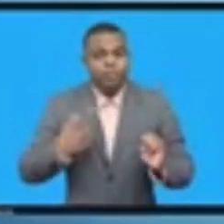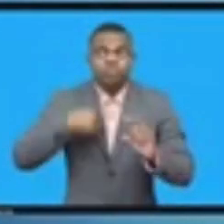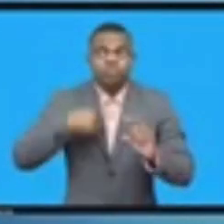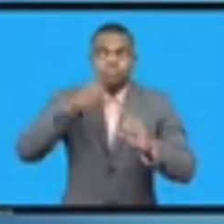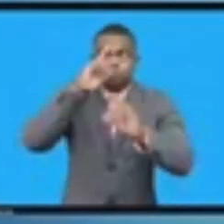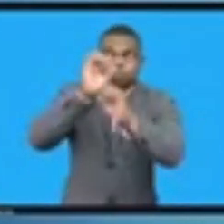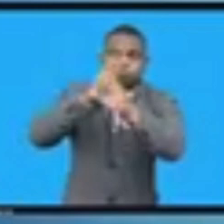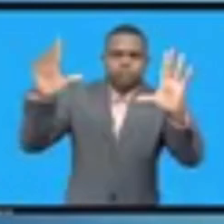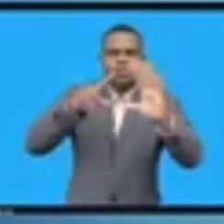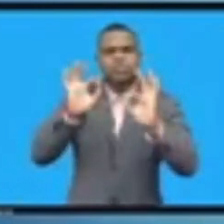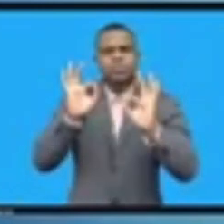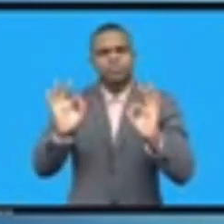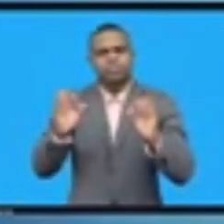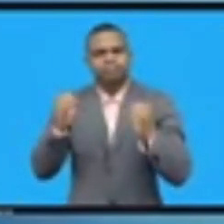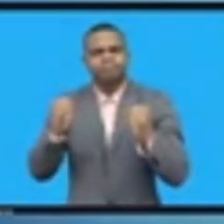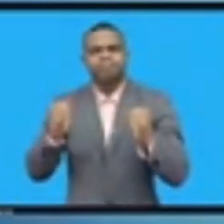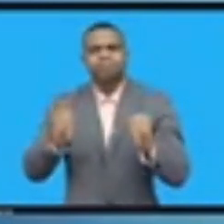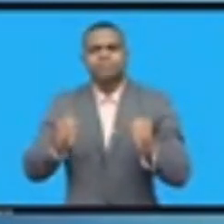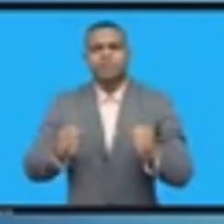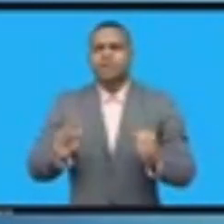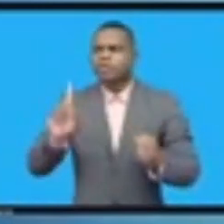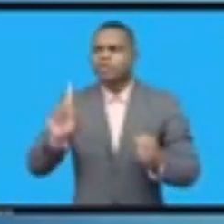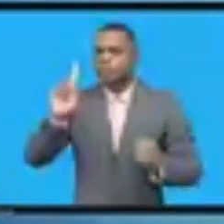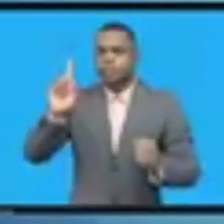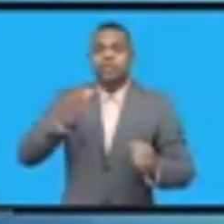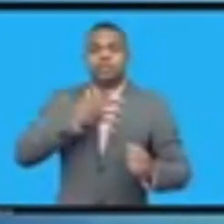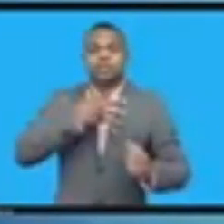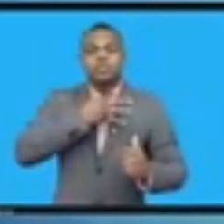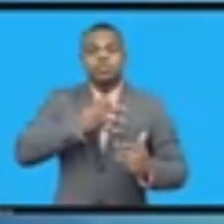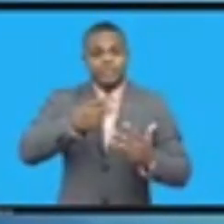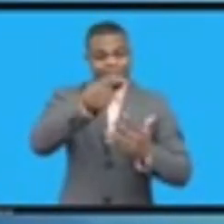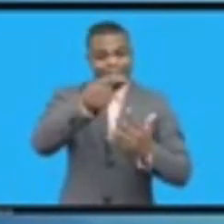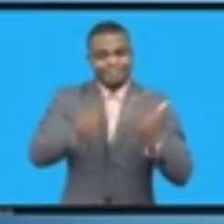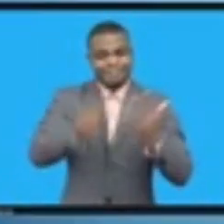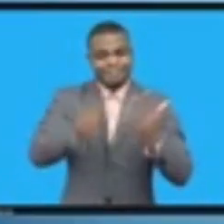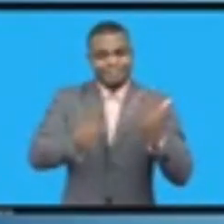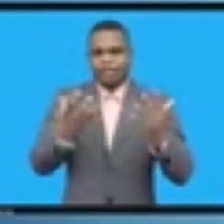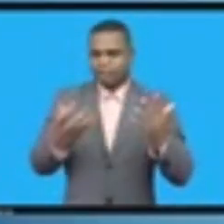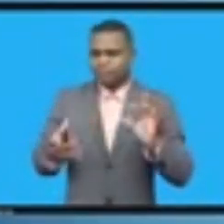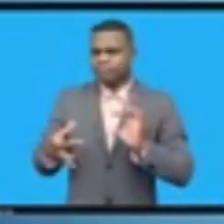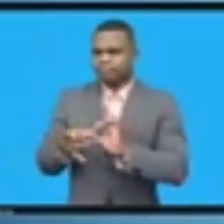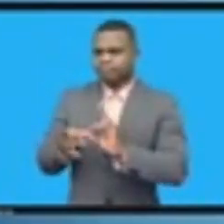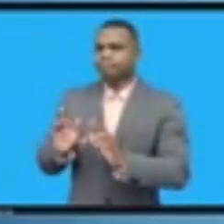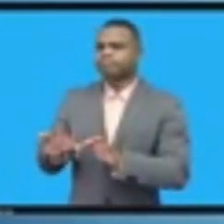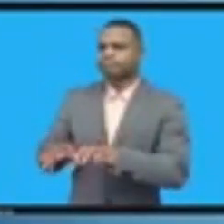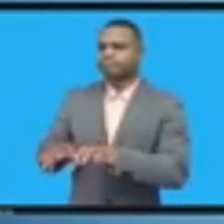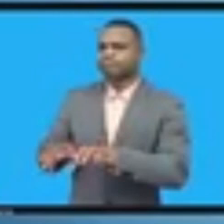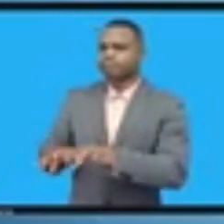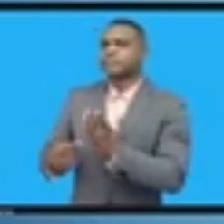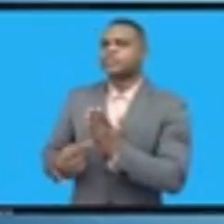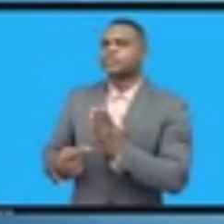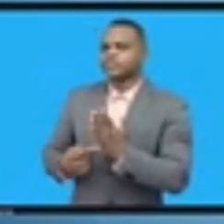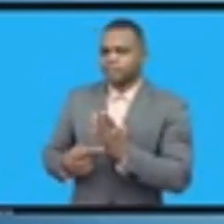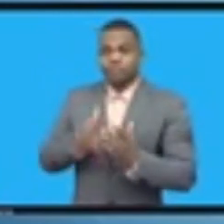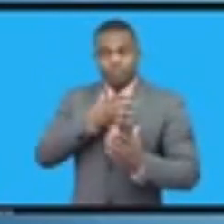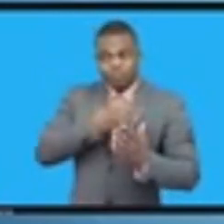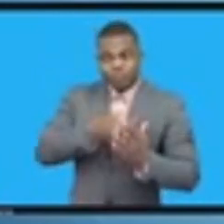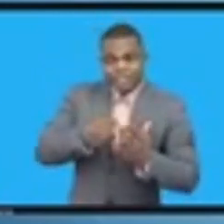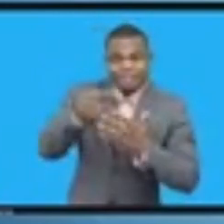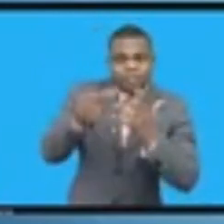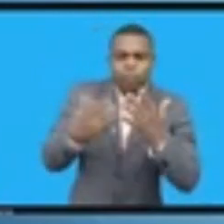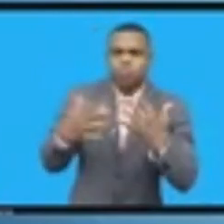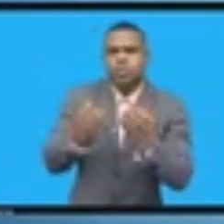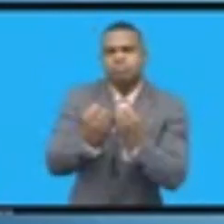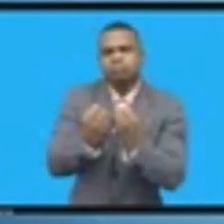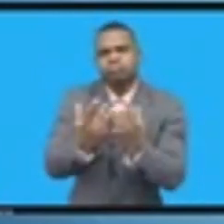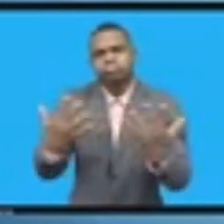术的科技能够为人类造福。那么这样的一个愿景呢，是的确